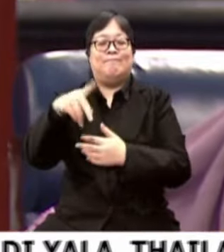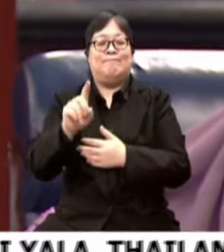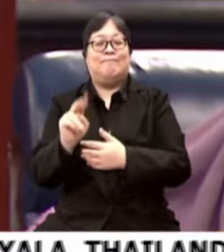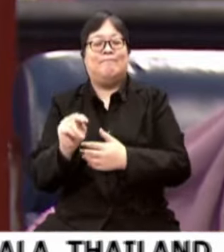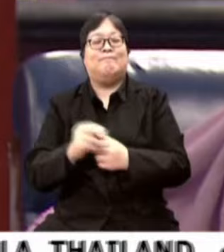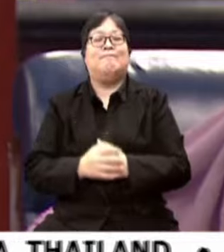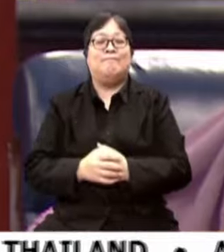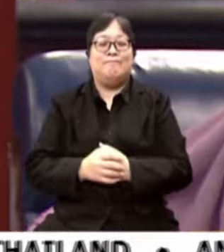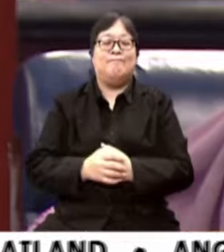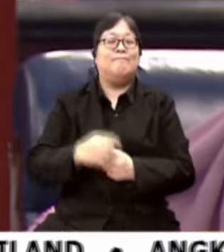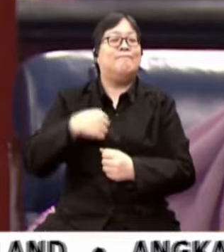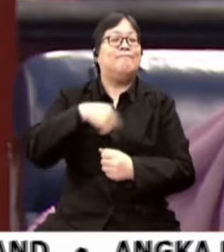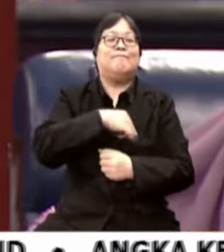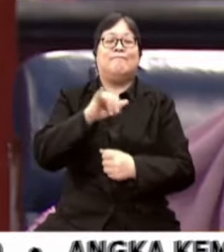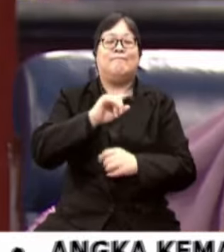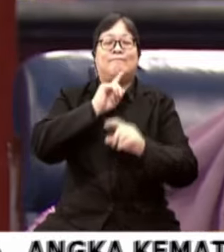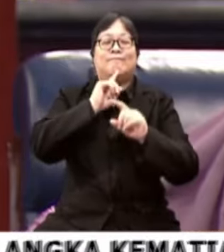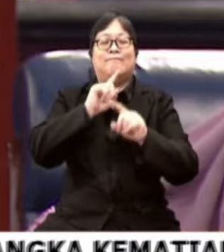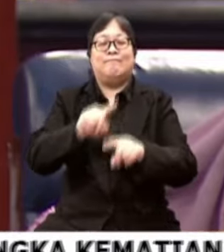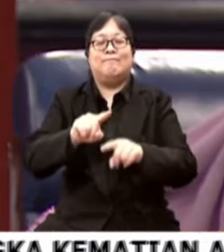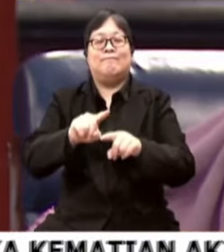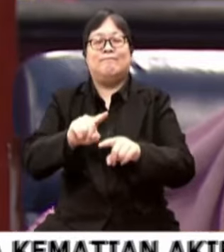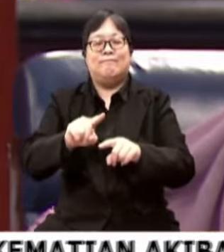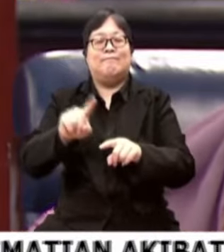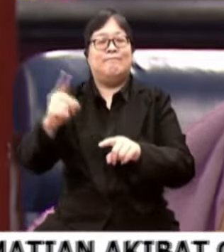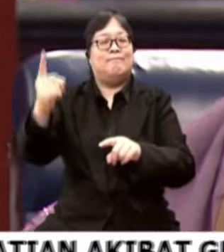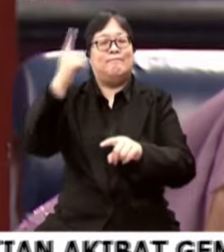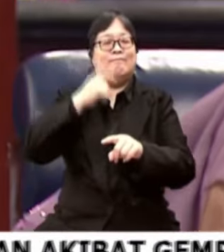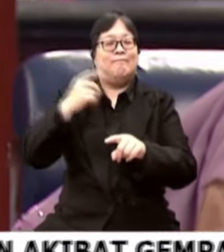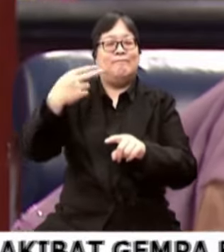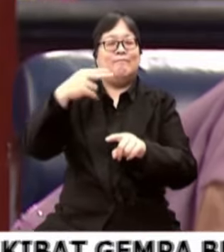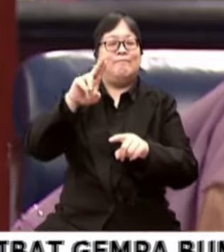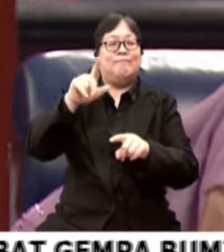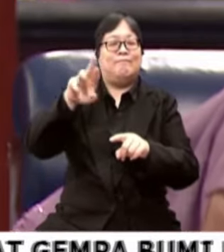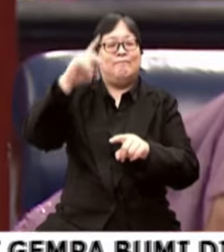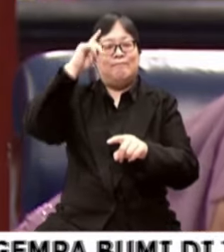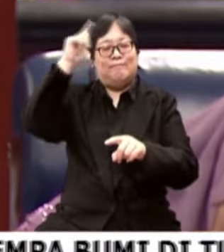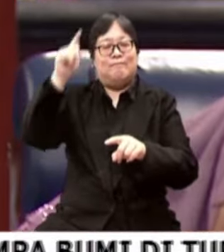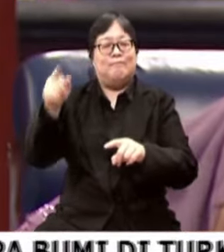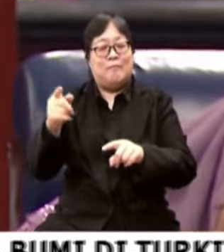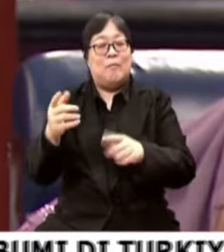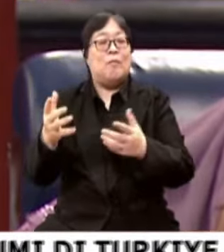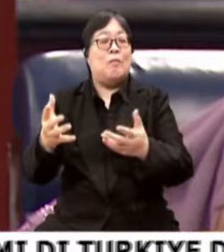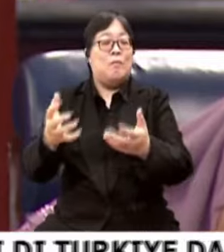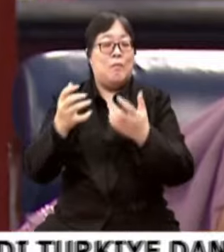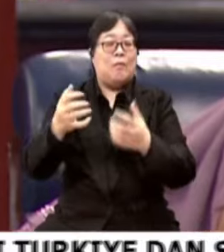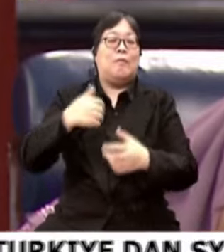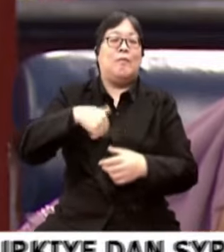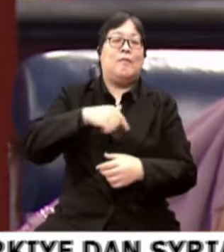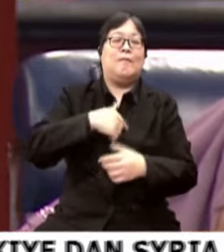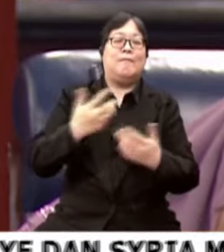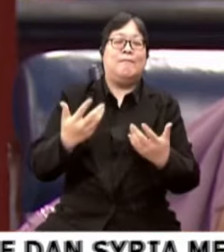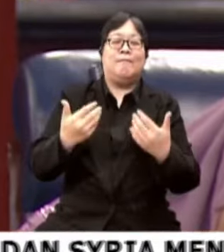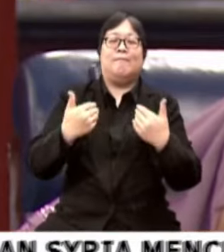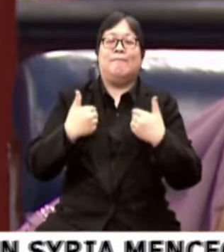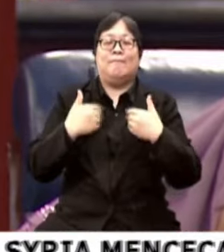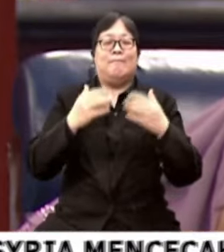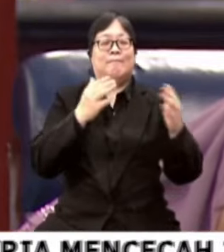kita juga menjawab soallah ingin juga menyatukan kita ada